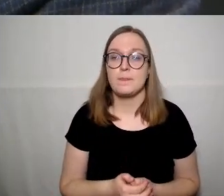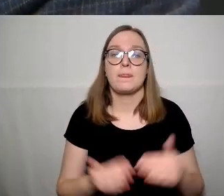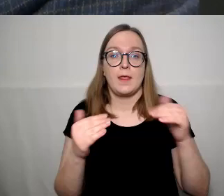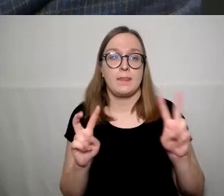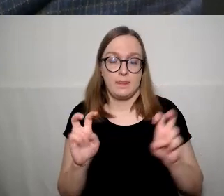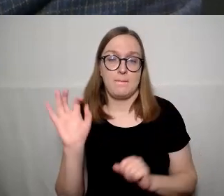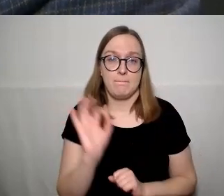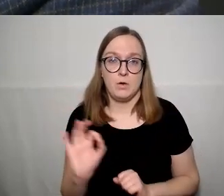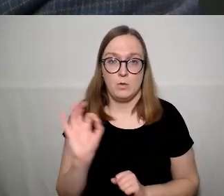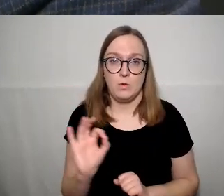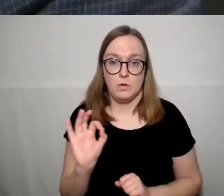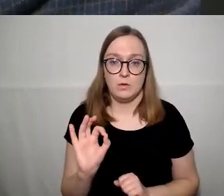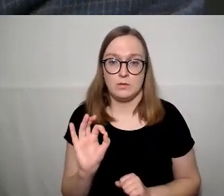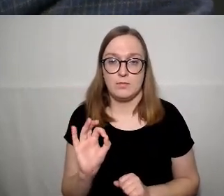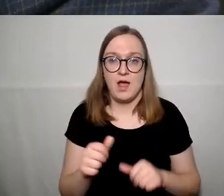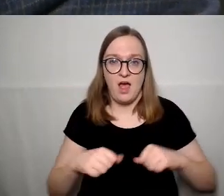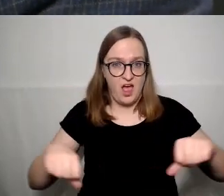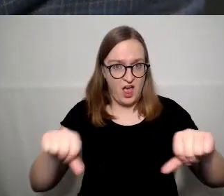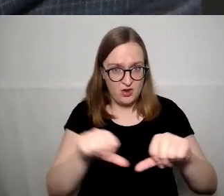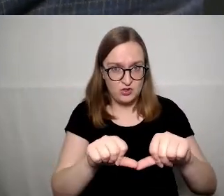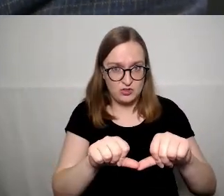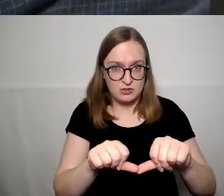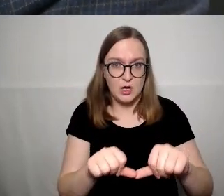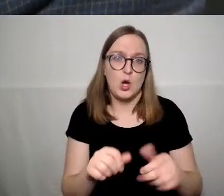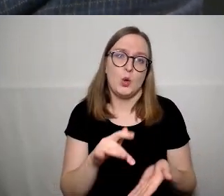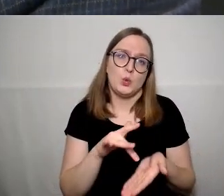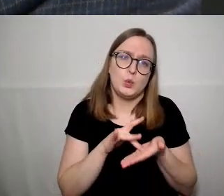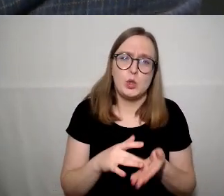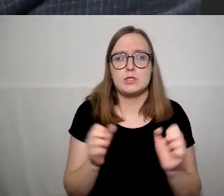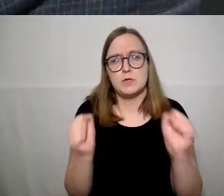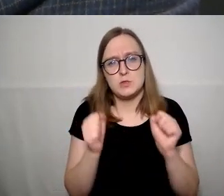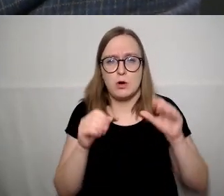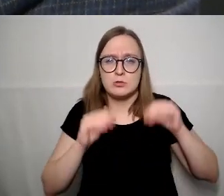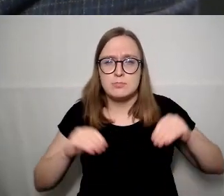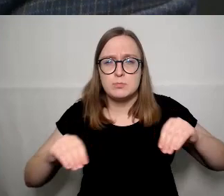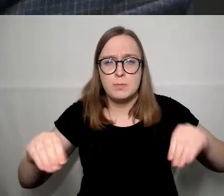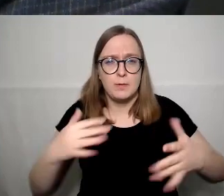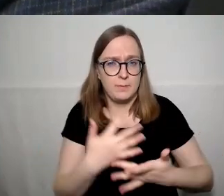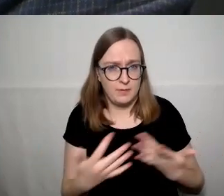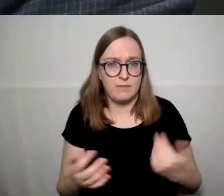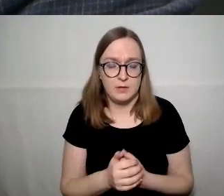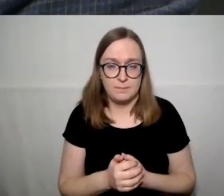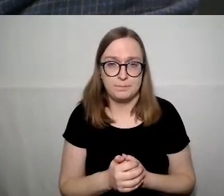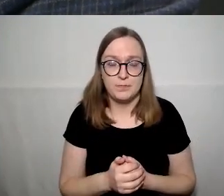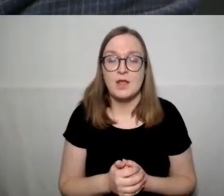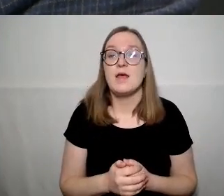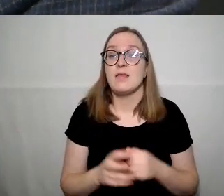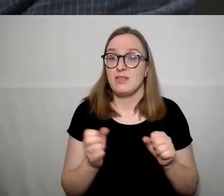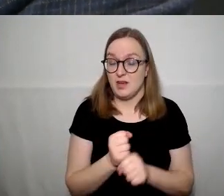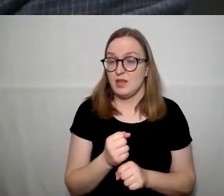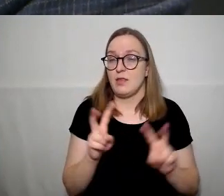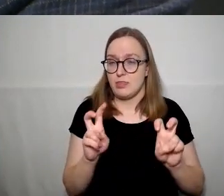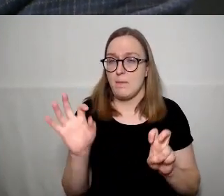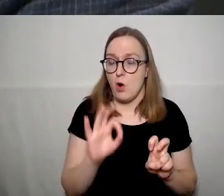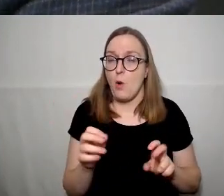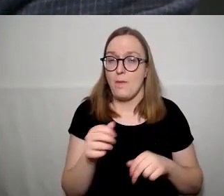apie ežerui galima turizmo ir sporto reikmėm, tai reikia kalbėti ne tik apie vandens telkinius, Elektrėnų